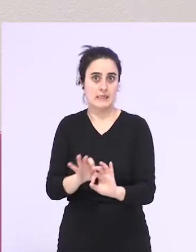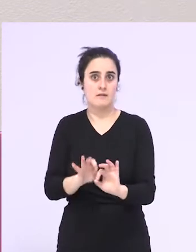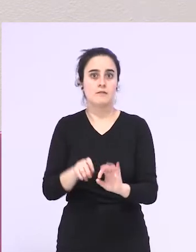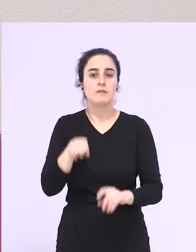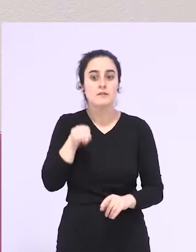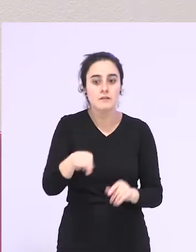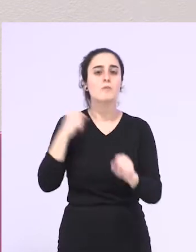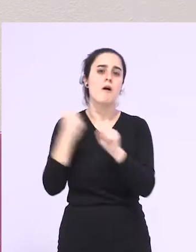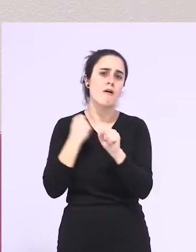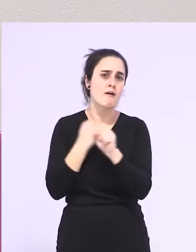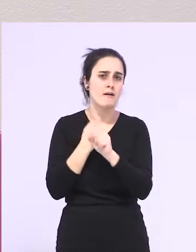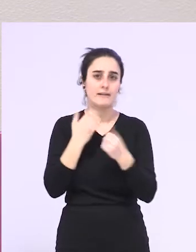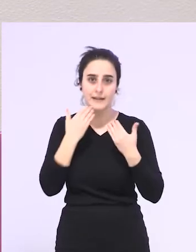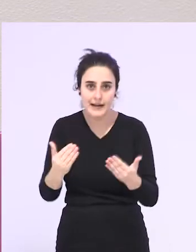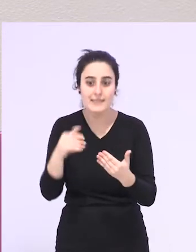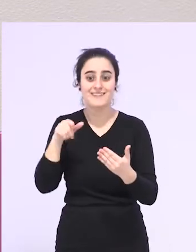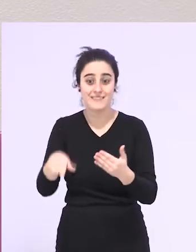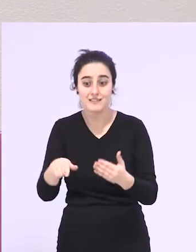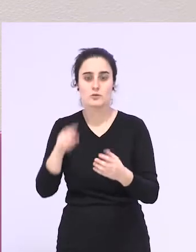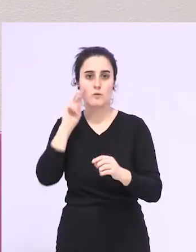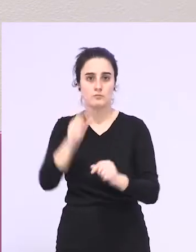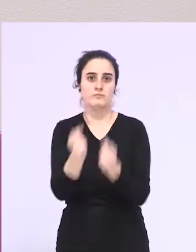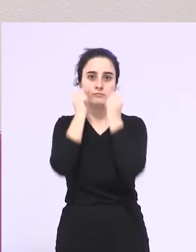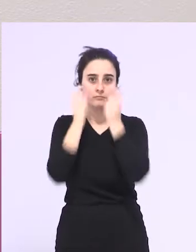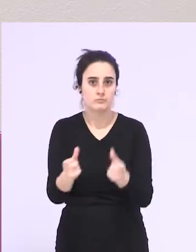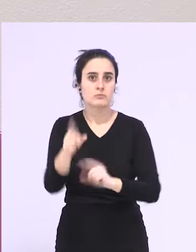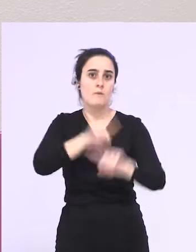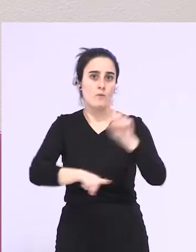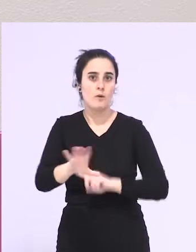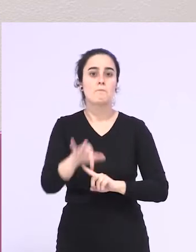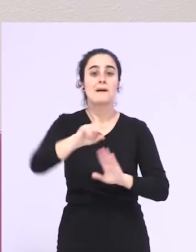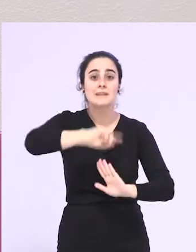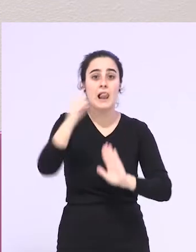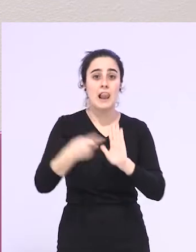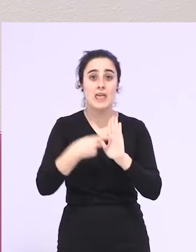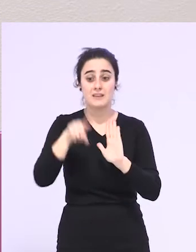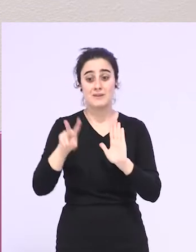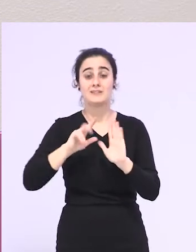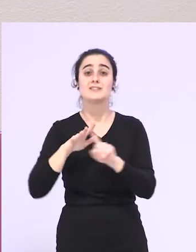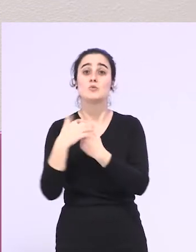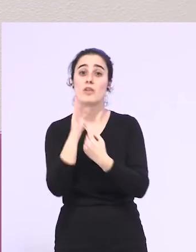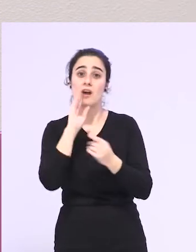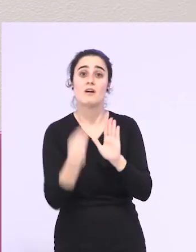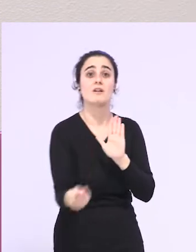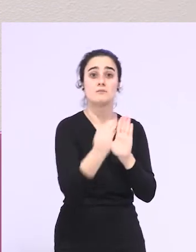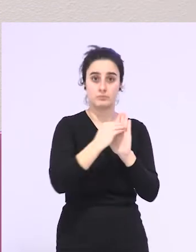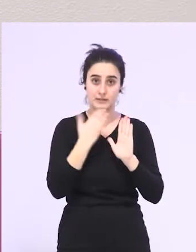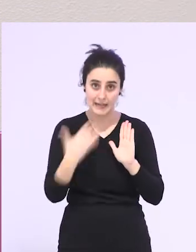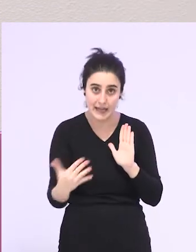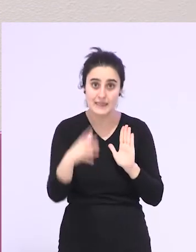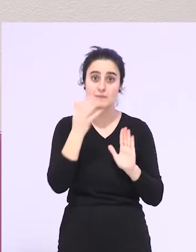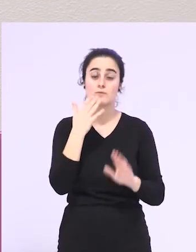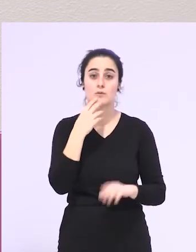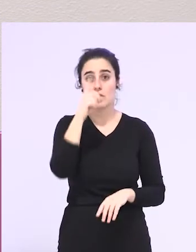lan askon ondorioz, eta hori problematizatzearen ondorioz, besteak beste legeetan ere jasotzearen ondorioz, ez? Hor dago 2004ko